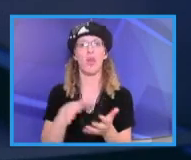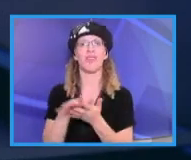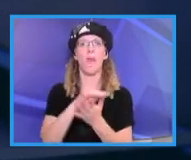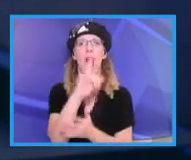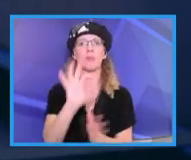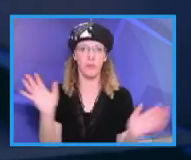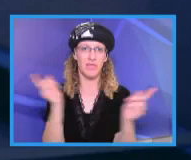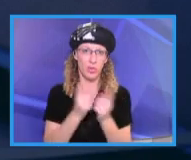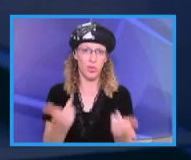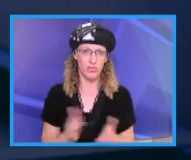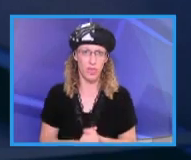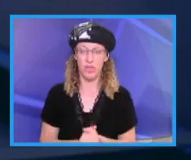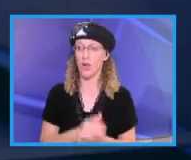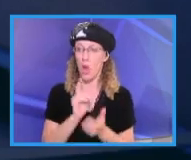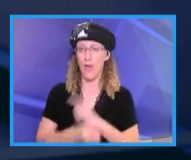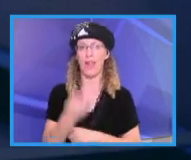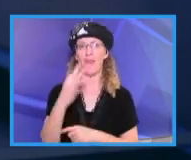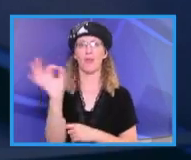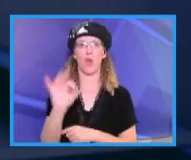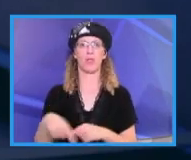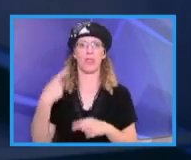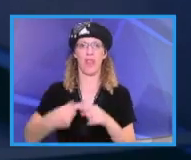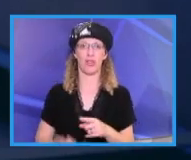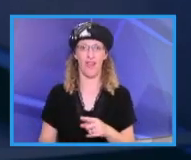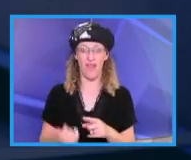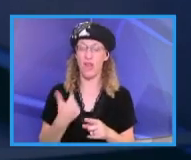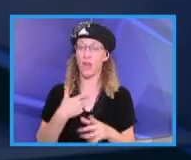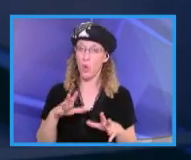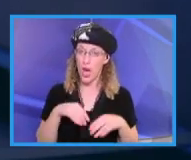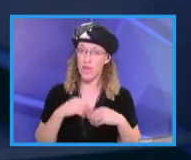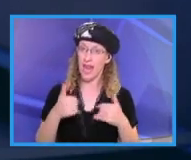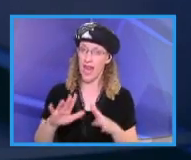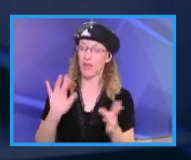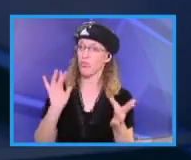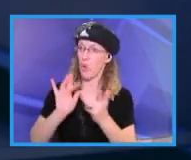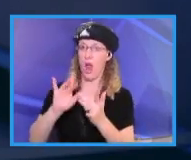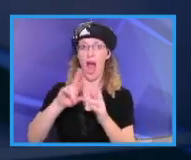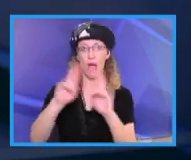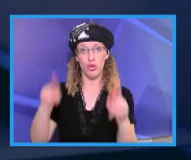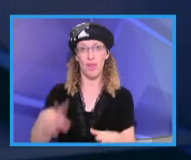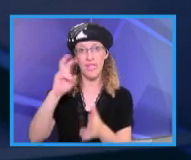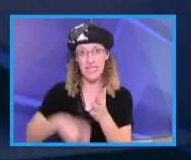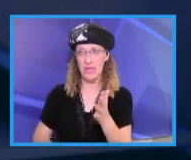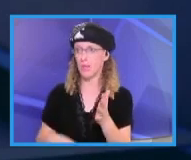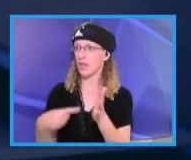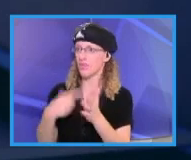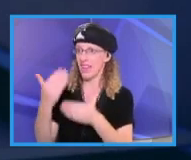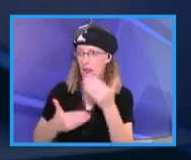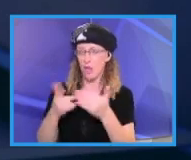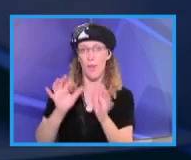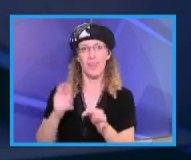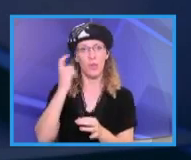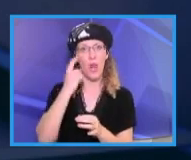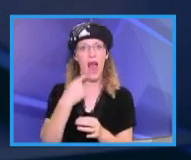100%, לעומת מה שהיום, רק 45%. אנחנו מוכנים ללכת מול רשות המיסים לתהליך שבאמת ידעו להגיד